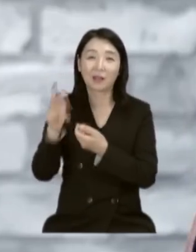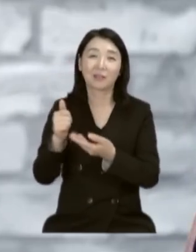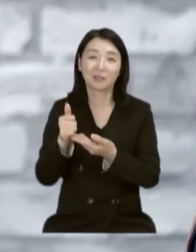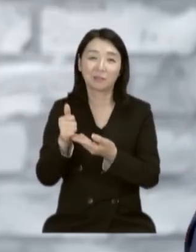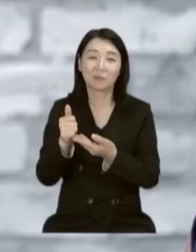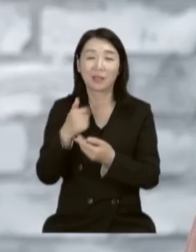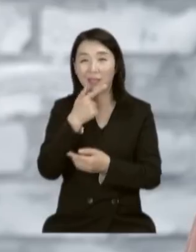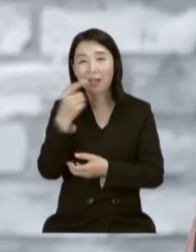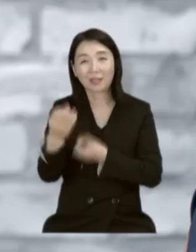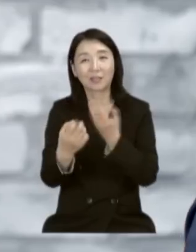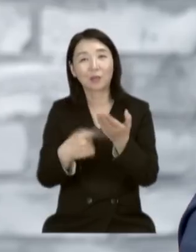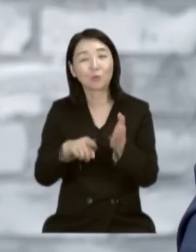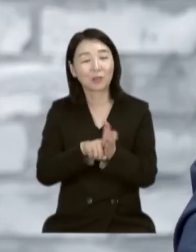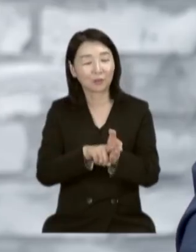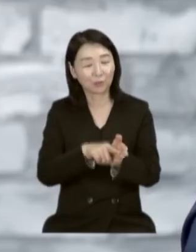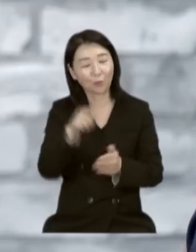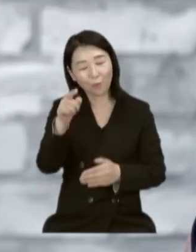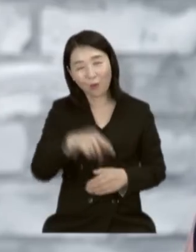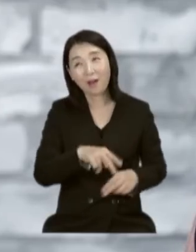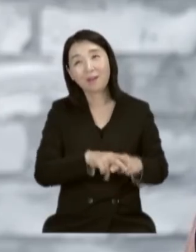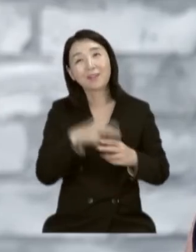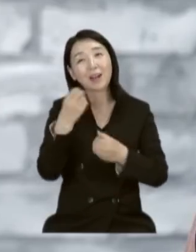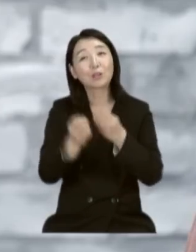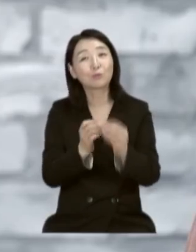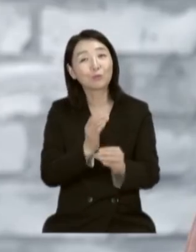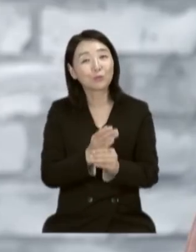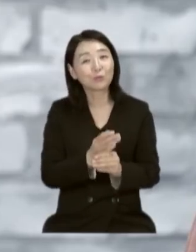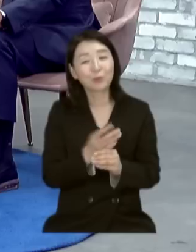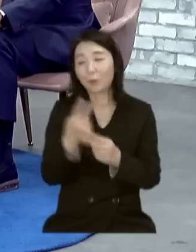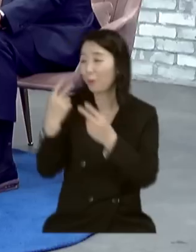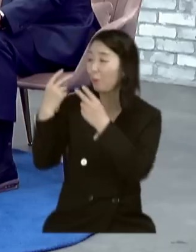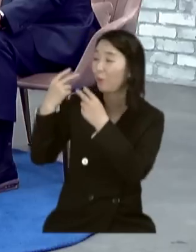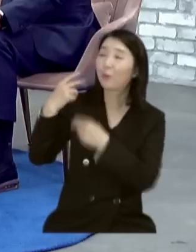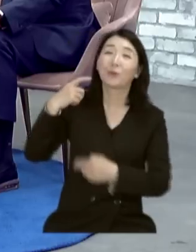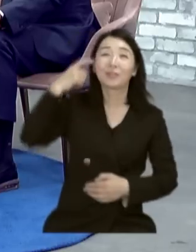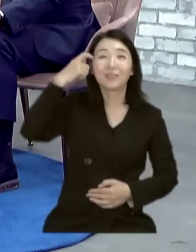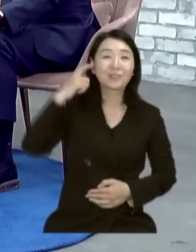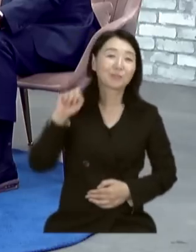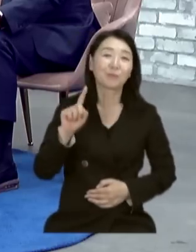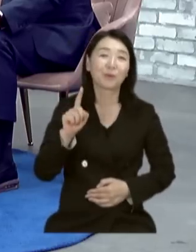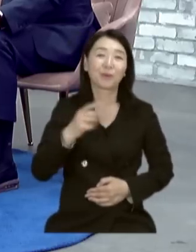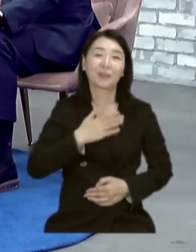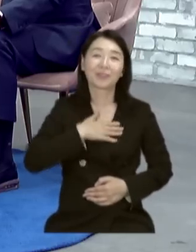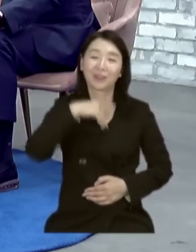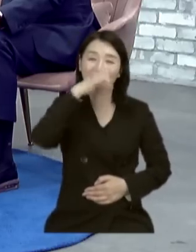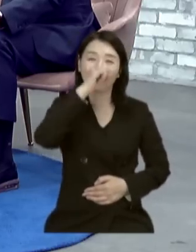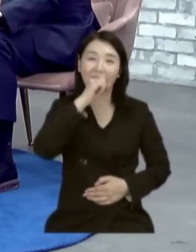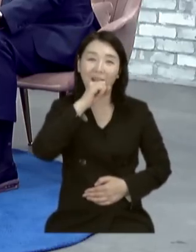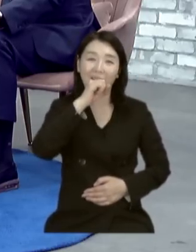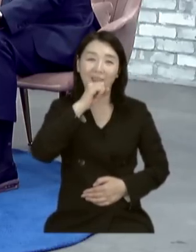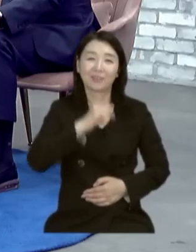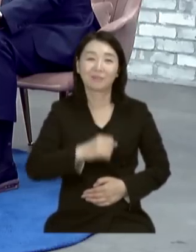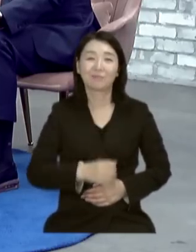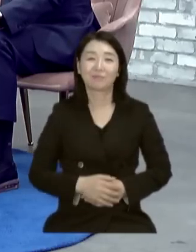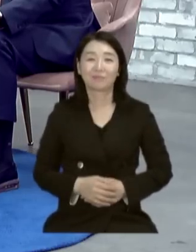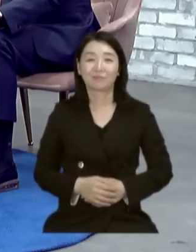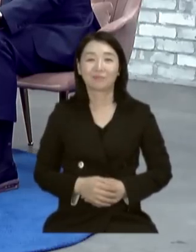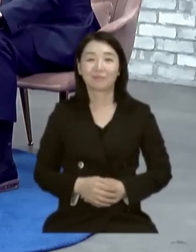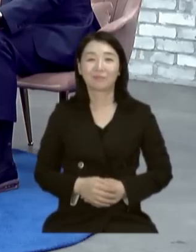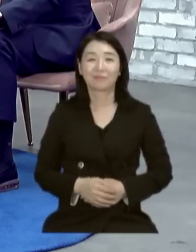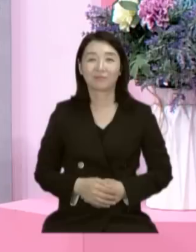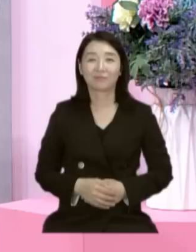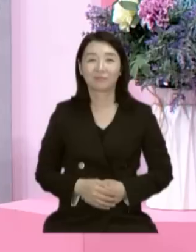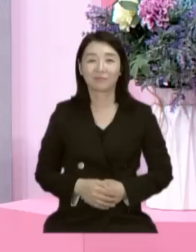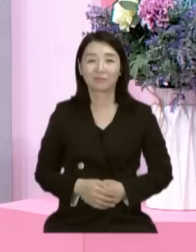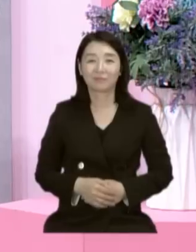네. 간증하시기 위해 또 앉아 계시고 네, 네, 네. 쭉 돌아보시면 너무 좋습니다. 한마디로 너무 좋고요.